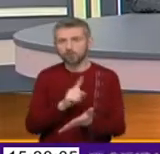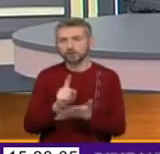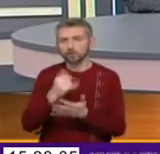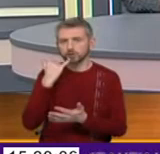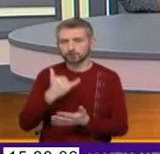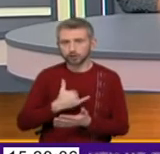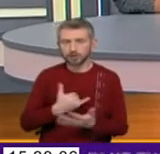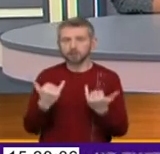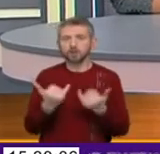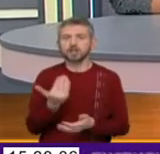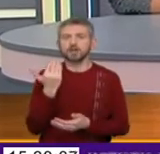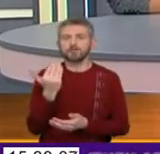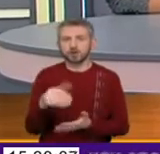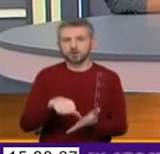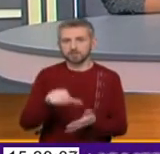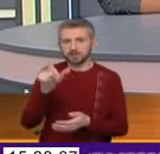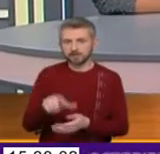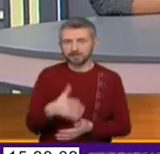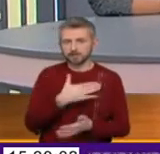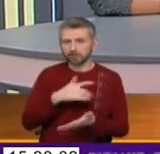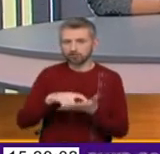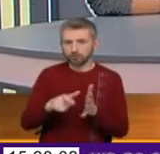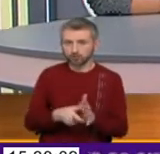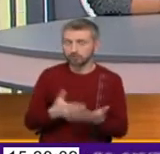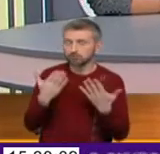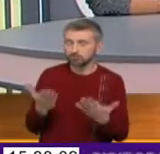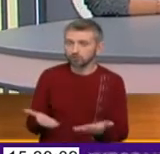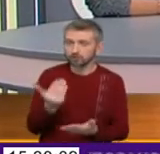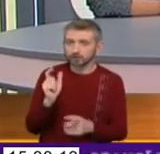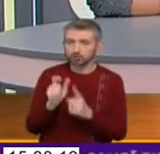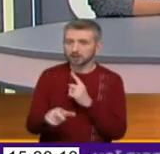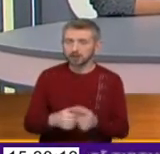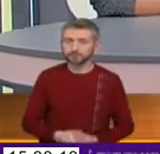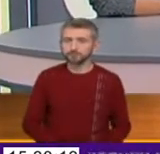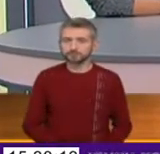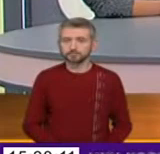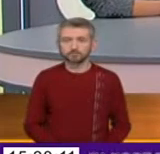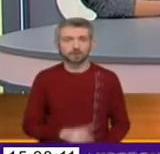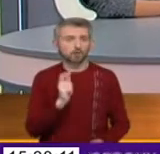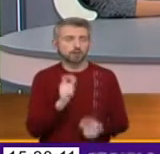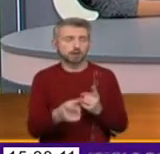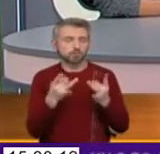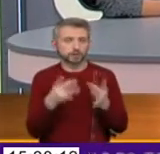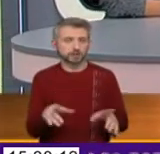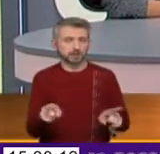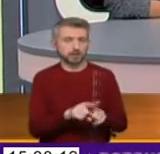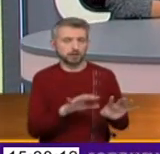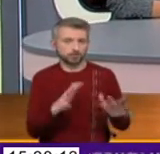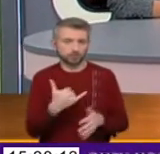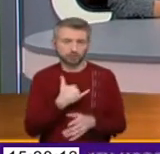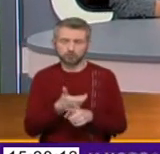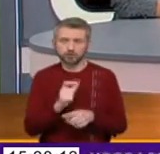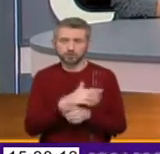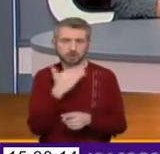долучайтеся. Нагадаю, що сьогодні ваша саме представниця в нашій студії. Прошу, пані Наталія, ваш коментар з цього приводу. Коментар дуже простий. Така історія в нас дуже